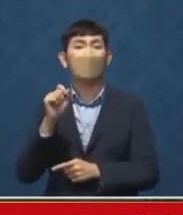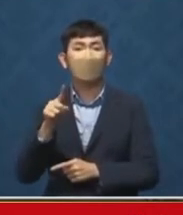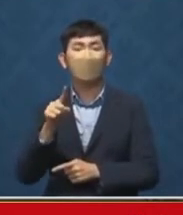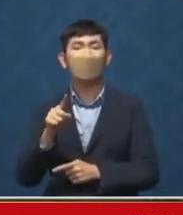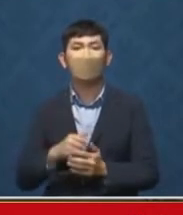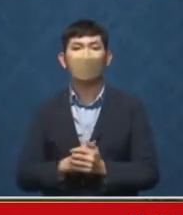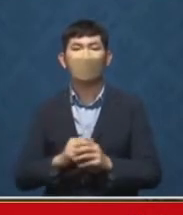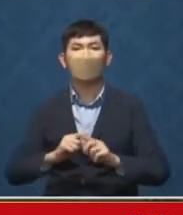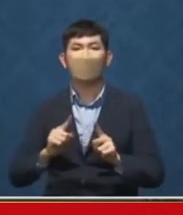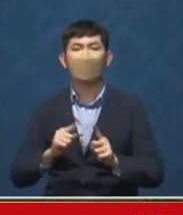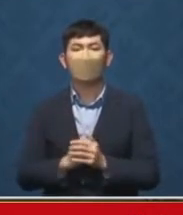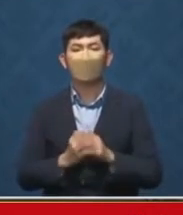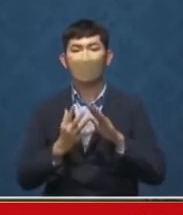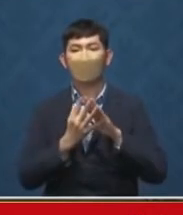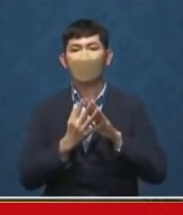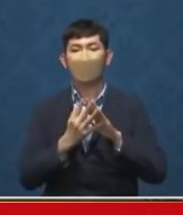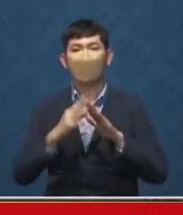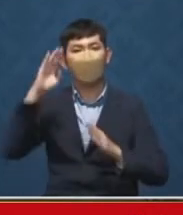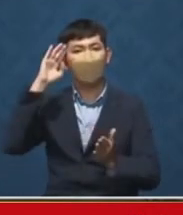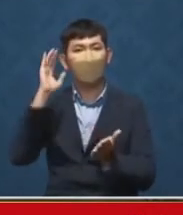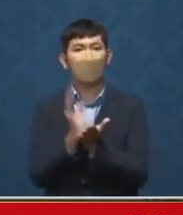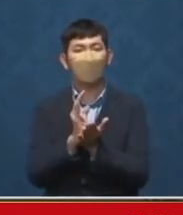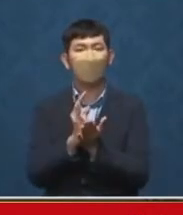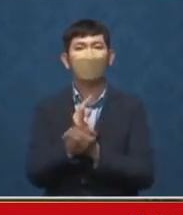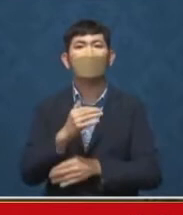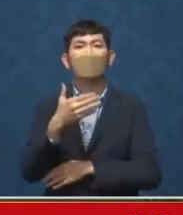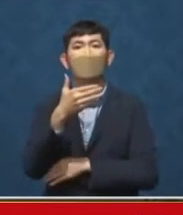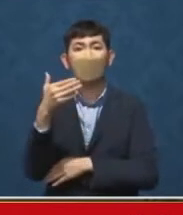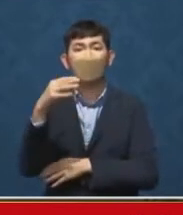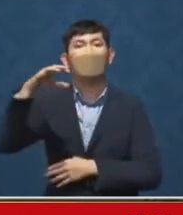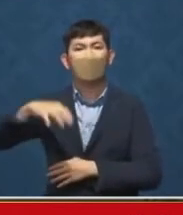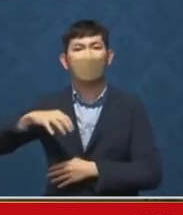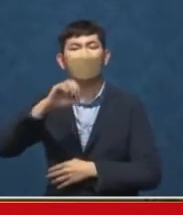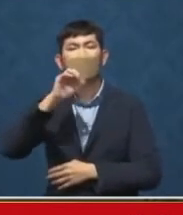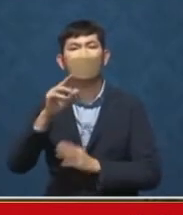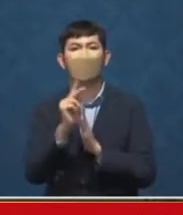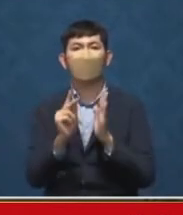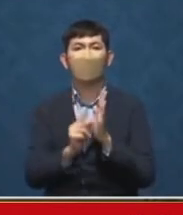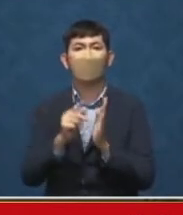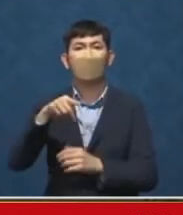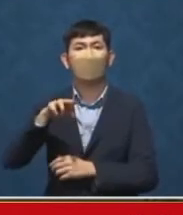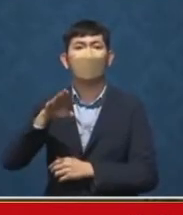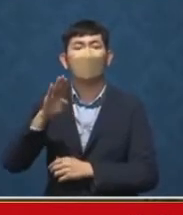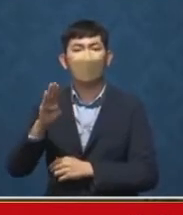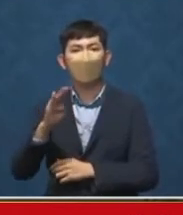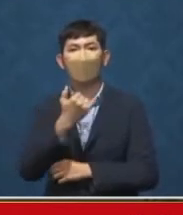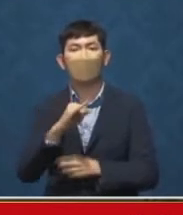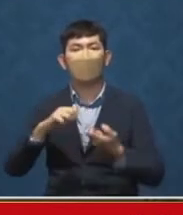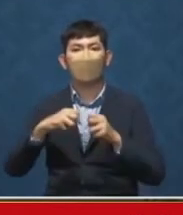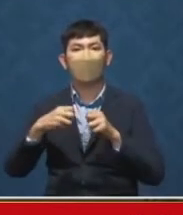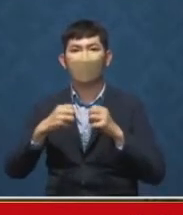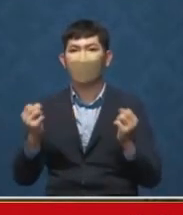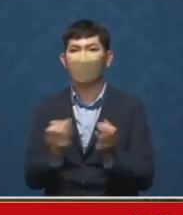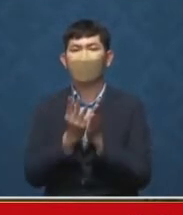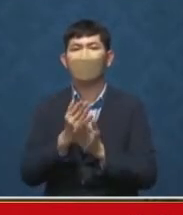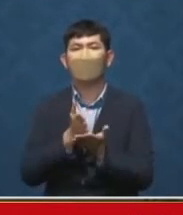ะไปเห็นด้วยกับพรก.เดิมพรก.ฉุกเฉินสำนักงานตำรวจแห่งชาติก็มีด้วยบอกว่าร่างพ